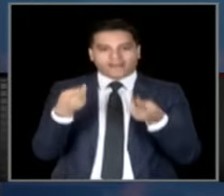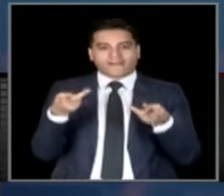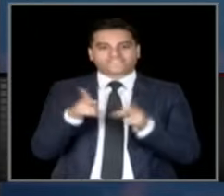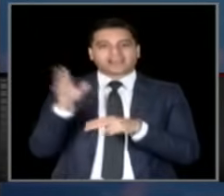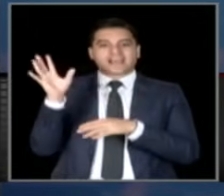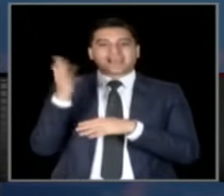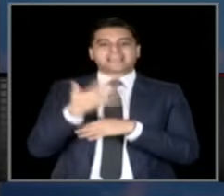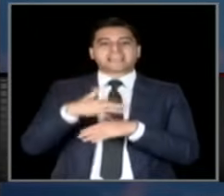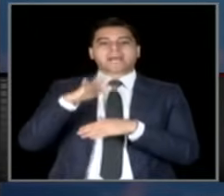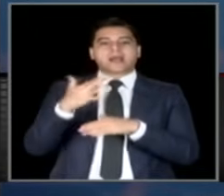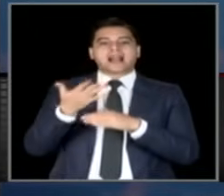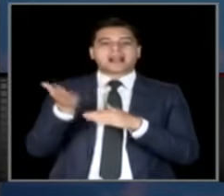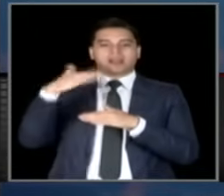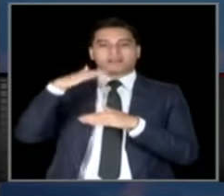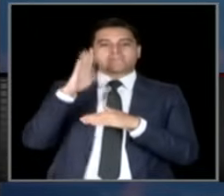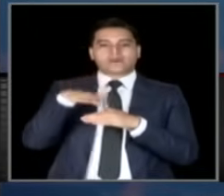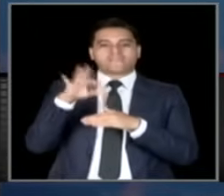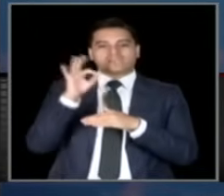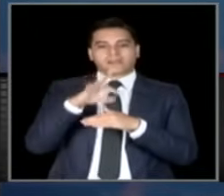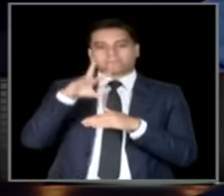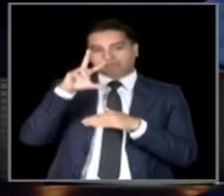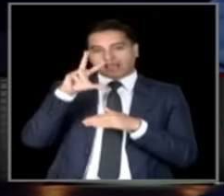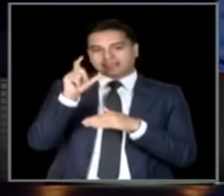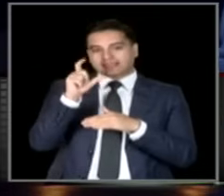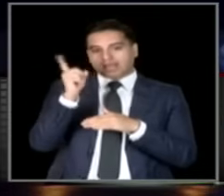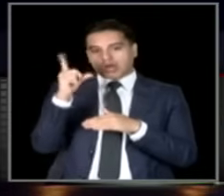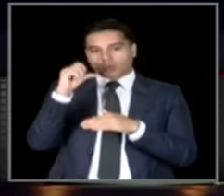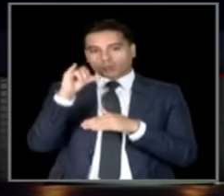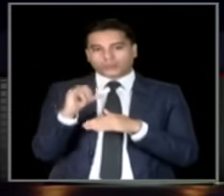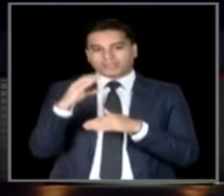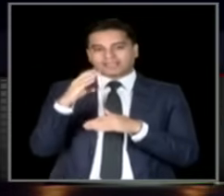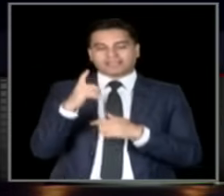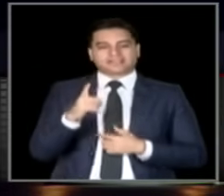جبل. إجابتك؟ النرويج. النرويج